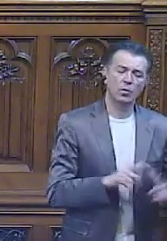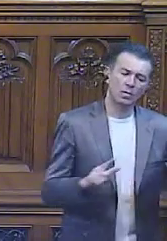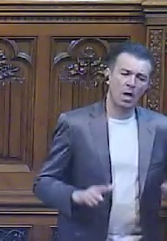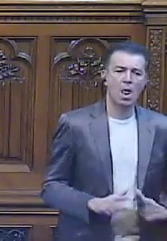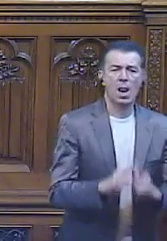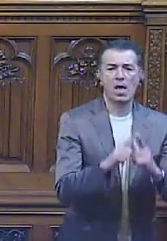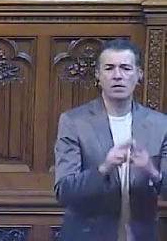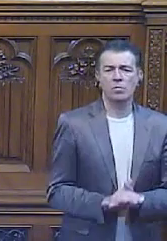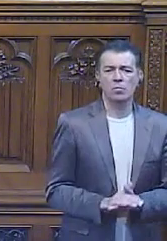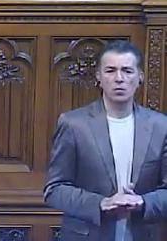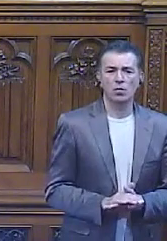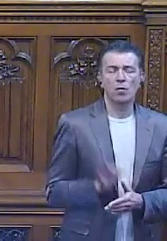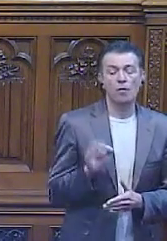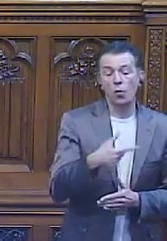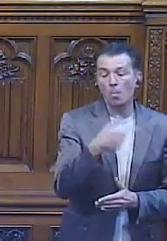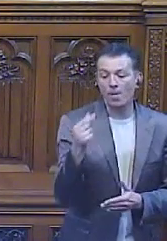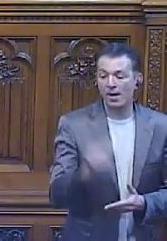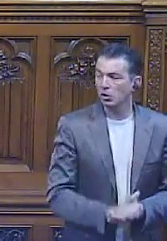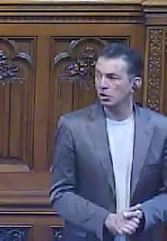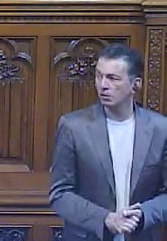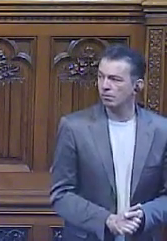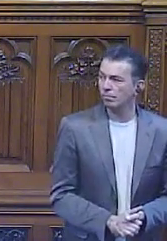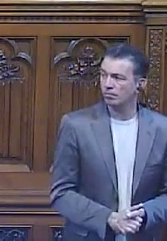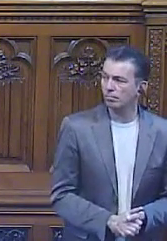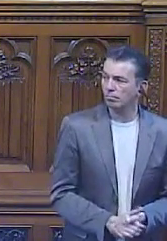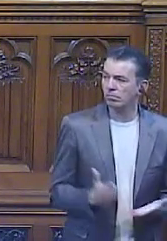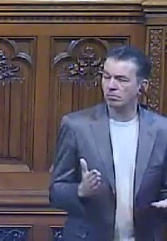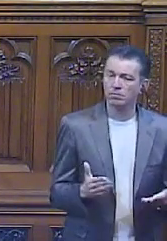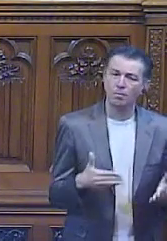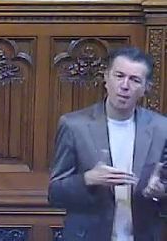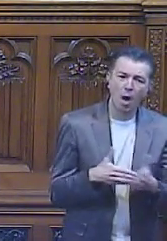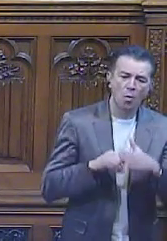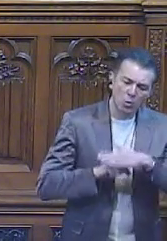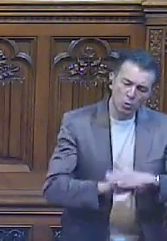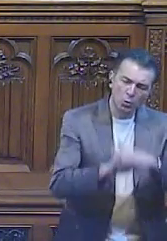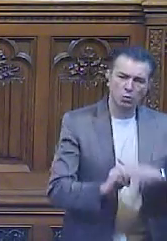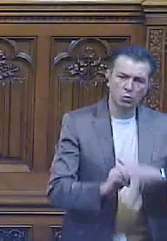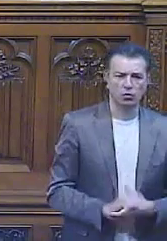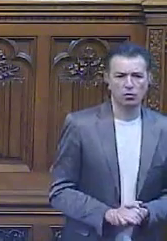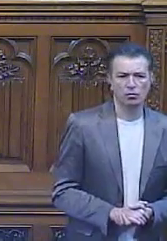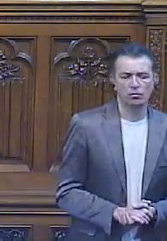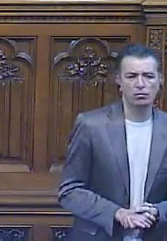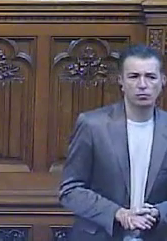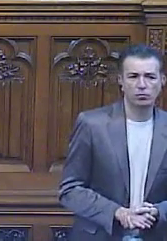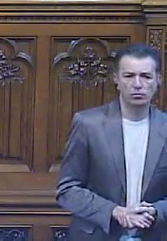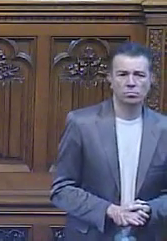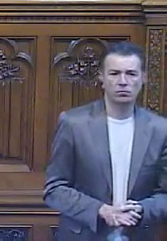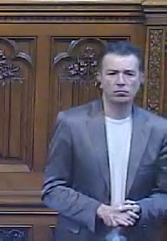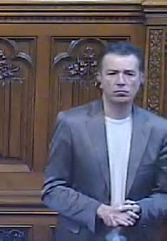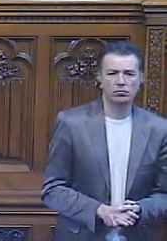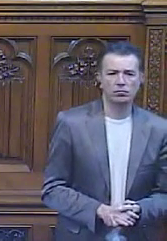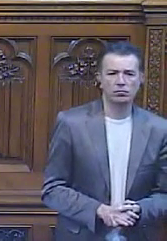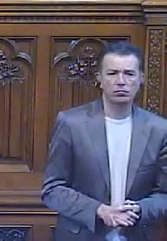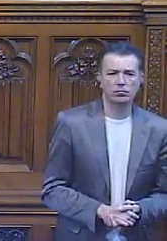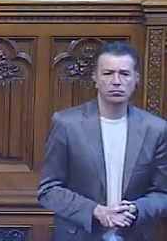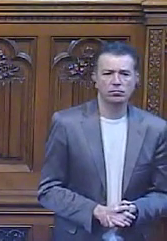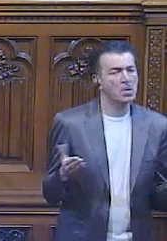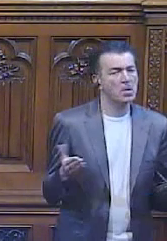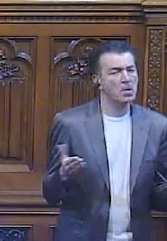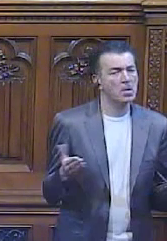Leistungen Menschen gegenüber, die Unterstützung benötigen. Und dies gilt im